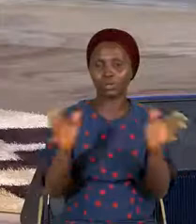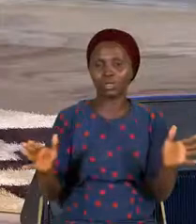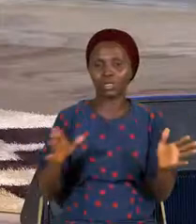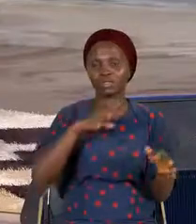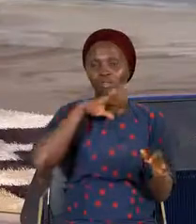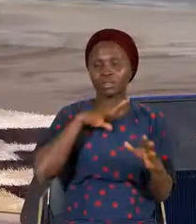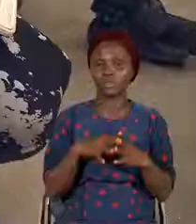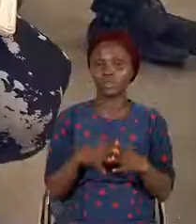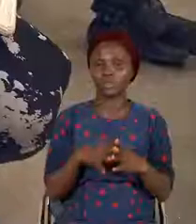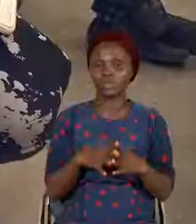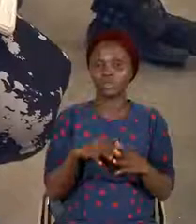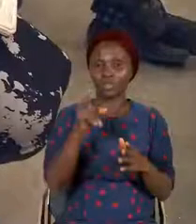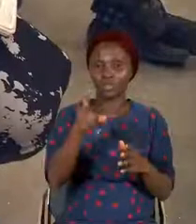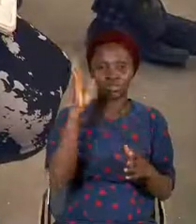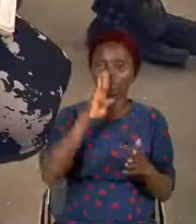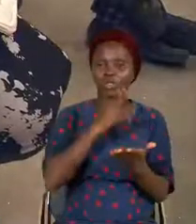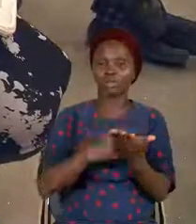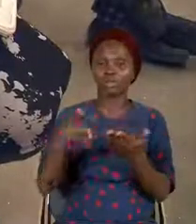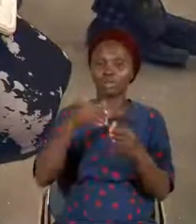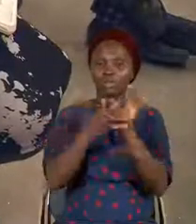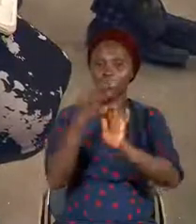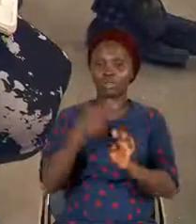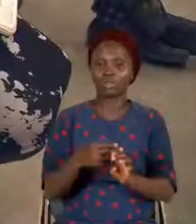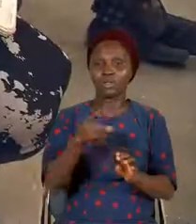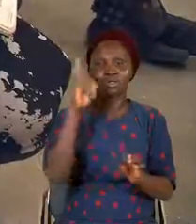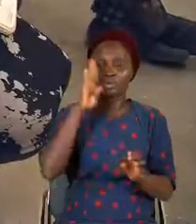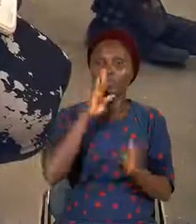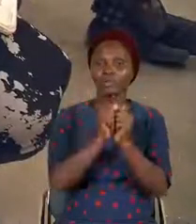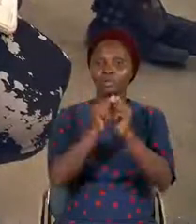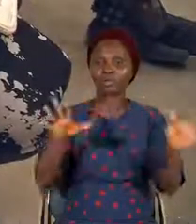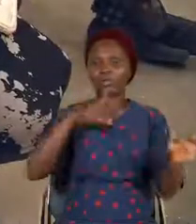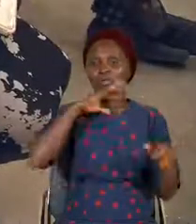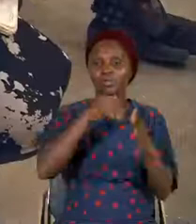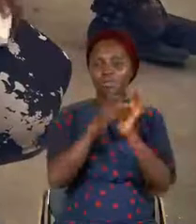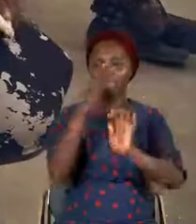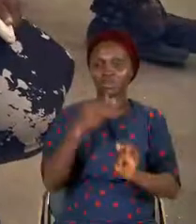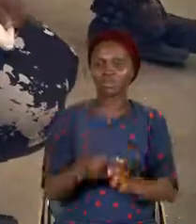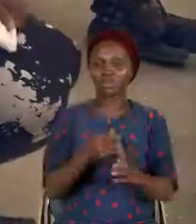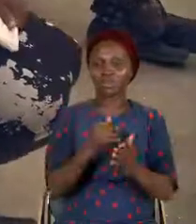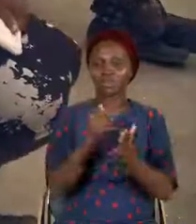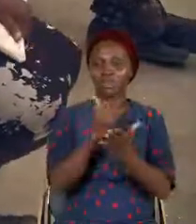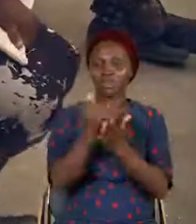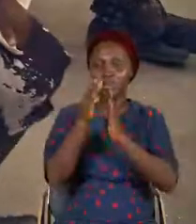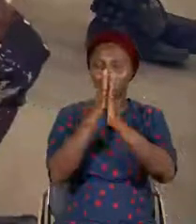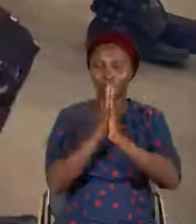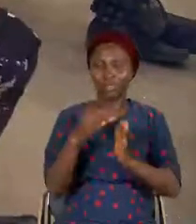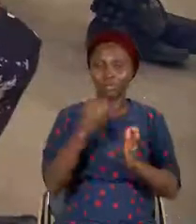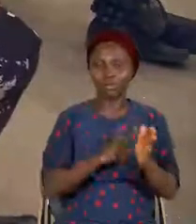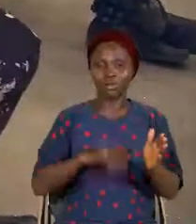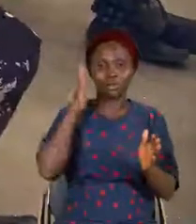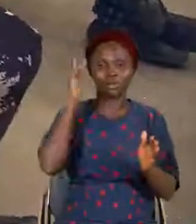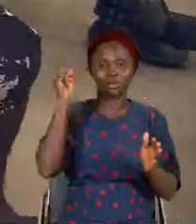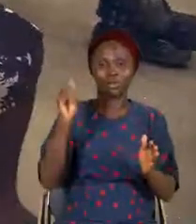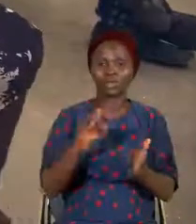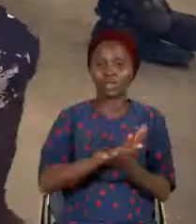irrépréhensible. Vous serez saint, vous serez irrépréhensible. Le Seigneur va tellement